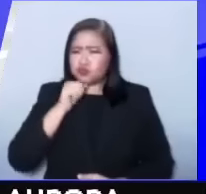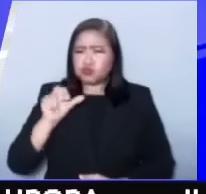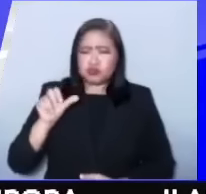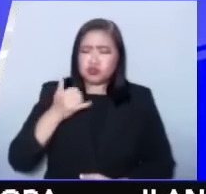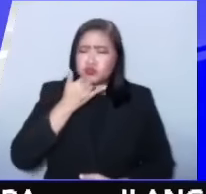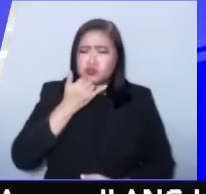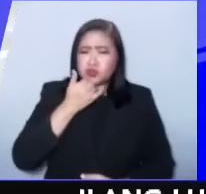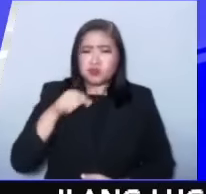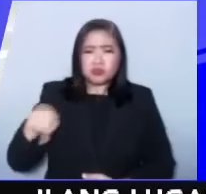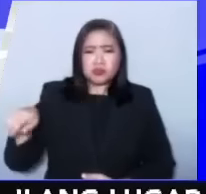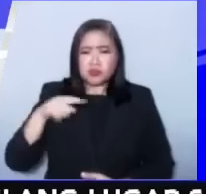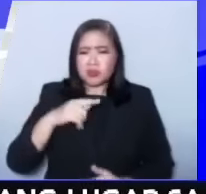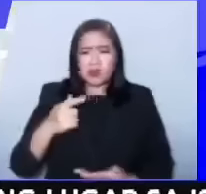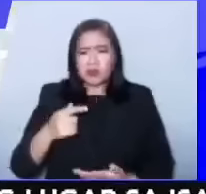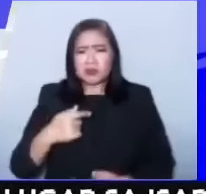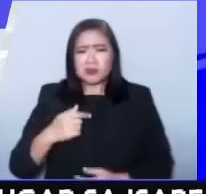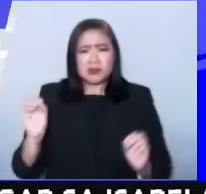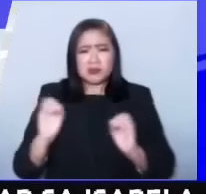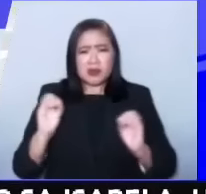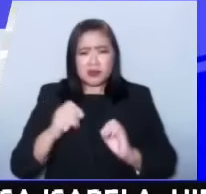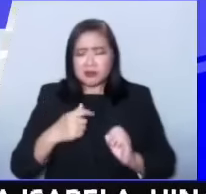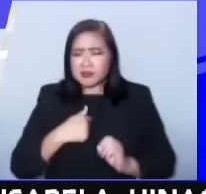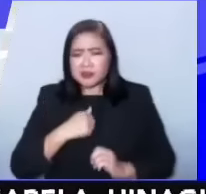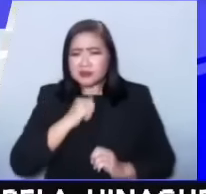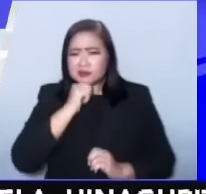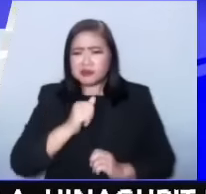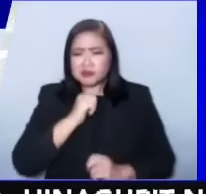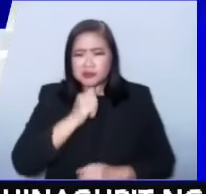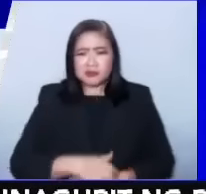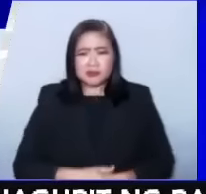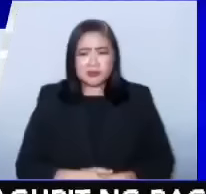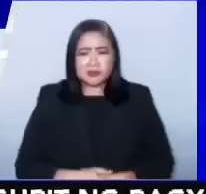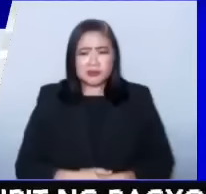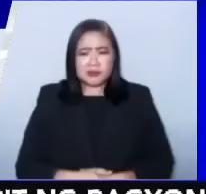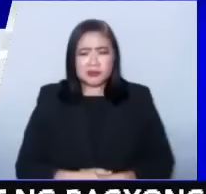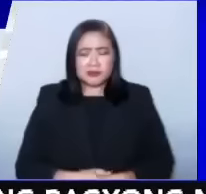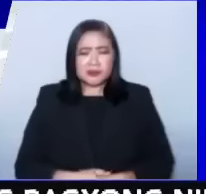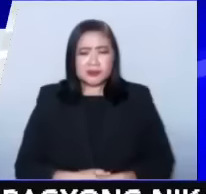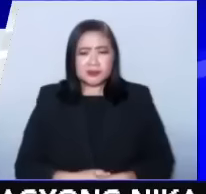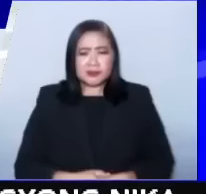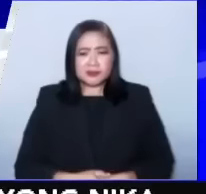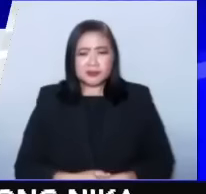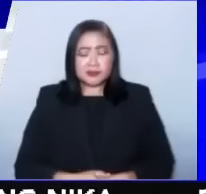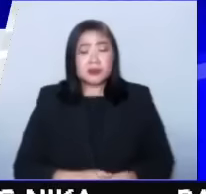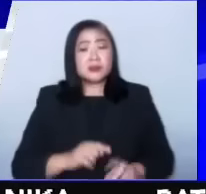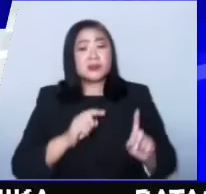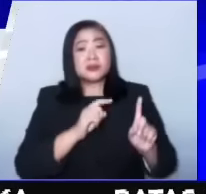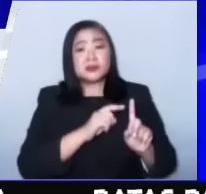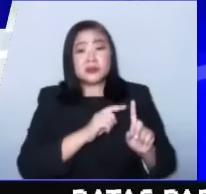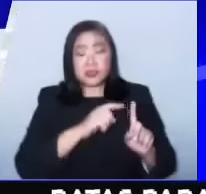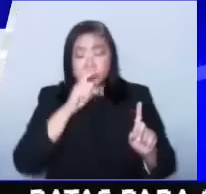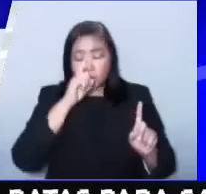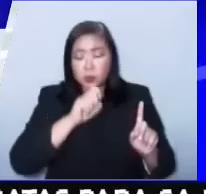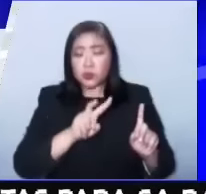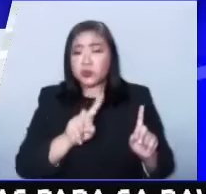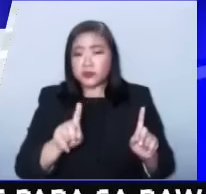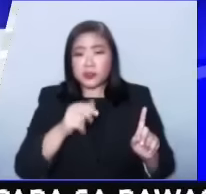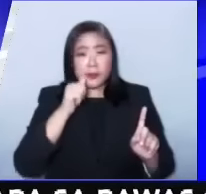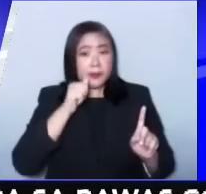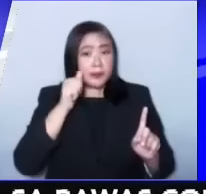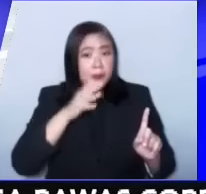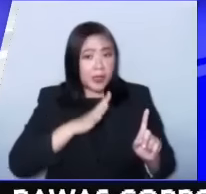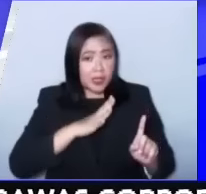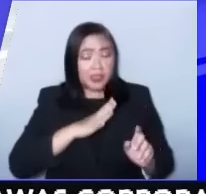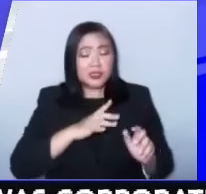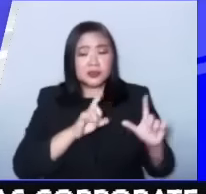wala naman po akong ano diyan nagbago na rin po ako eh depensa naman ng 21 anyos na babaeng suspek Hindi naman